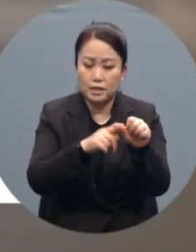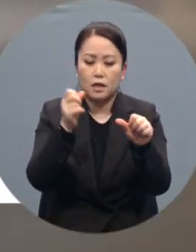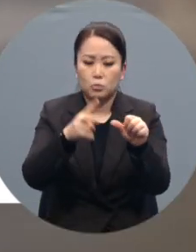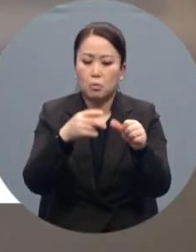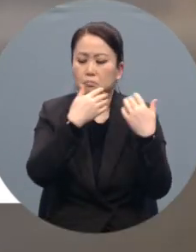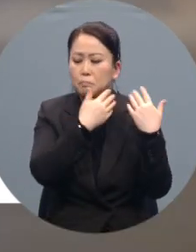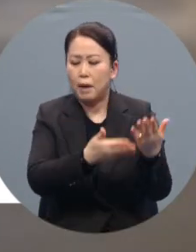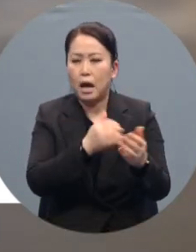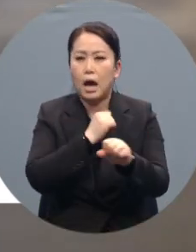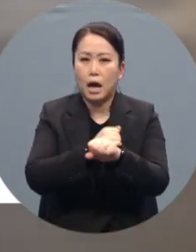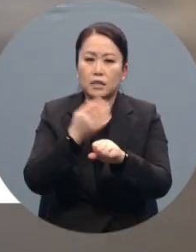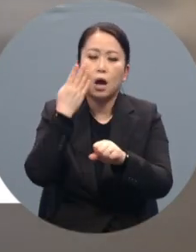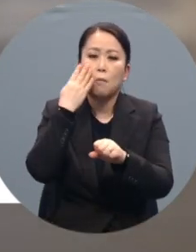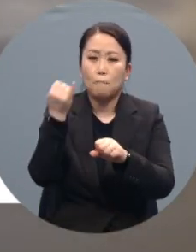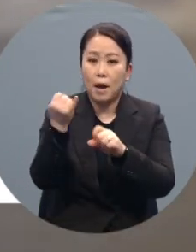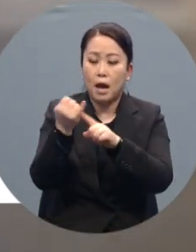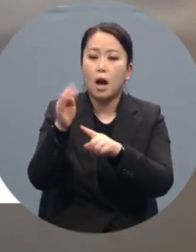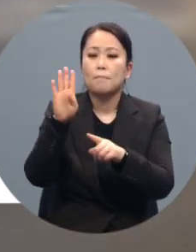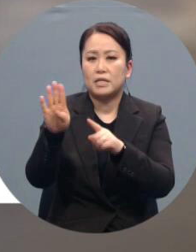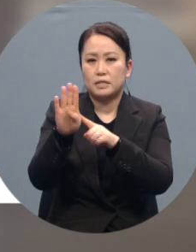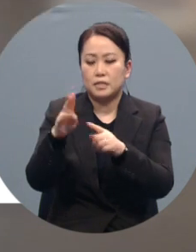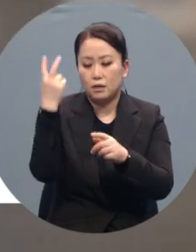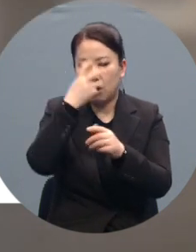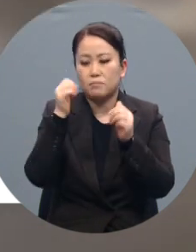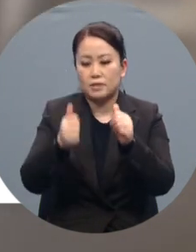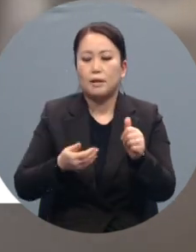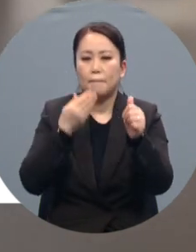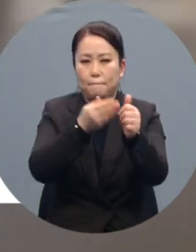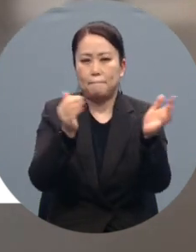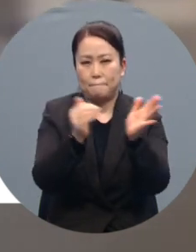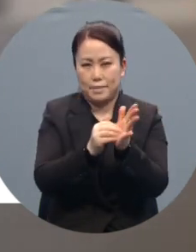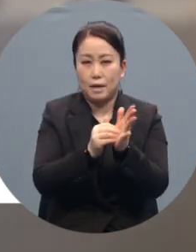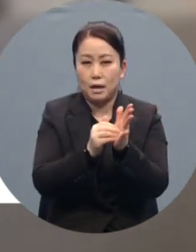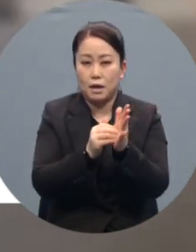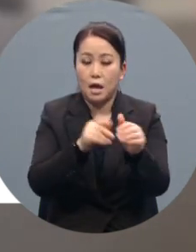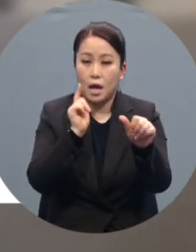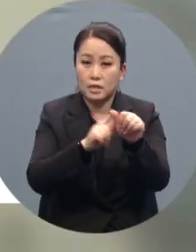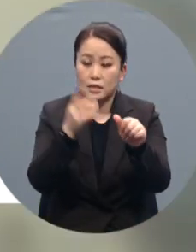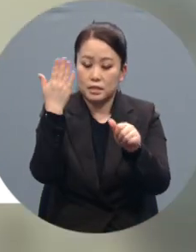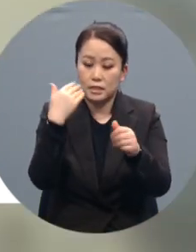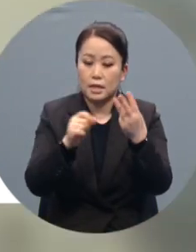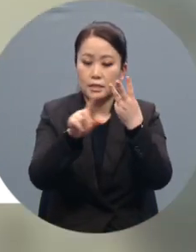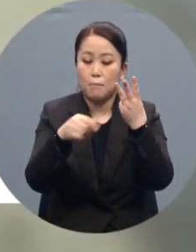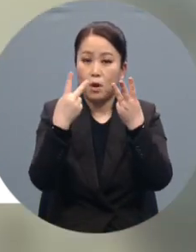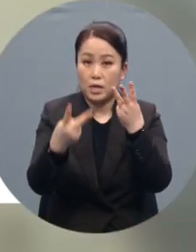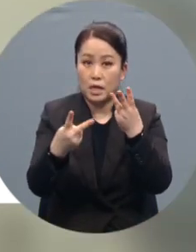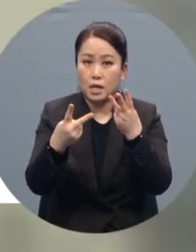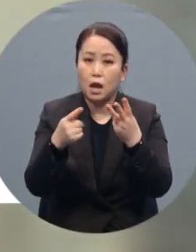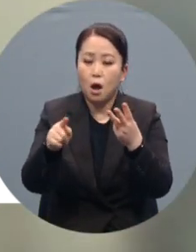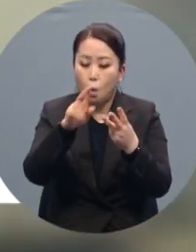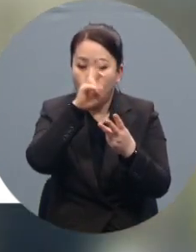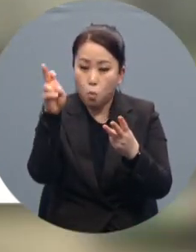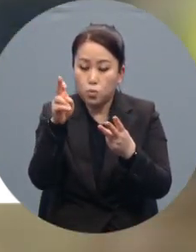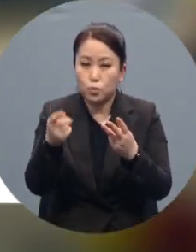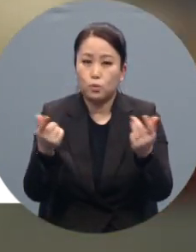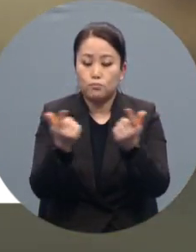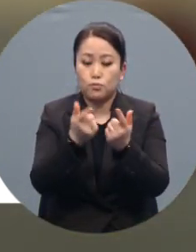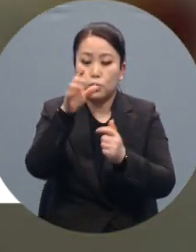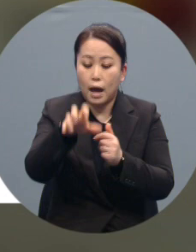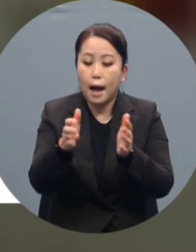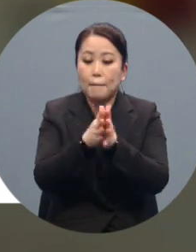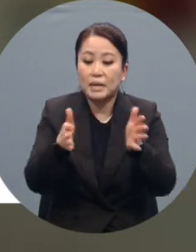5층 b 씨를 검찰에 넘겼다 고 밝혔습니다 a 씨는 내 지난 2일 오후 북구 한 아파트 한 벌이